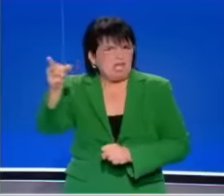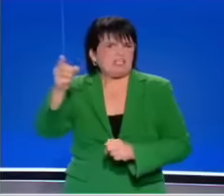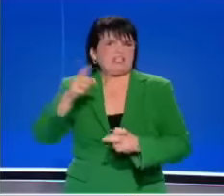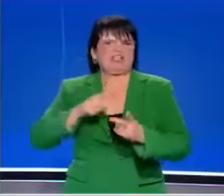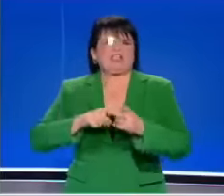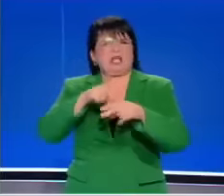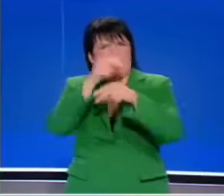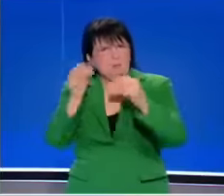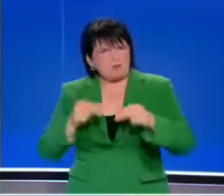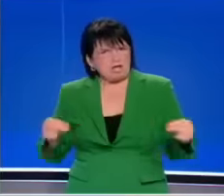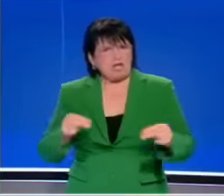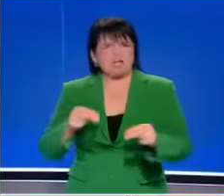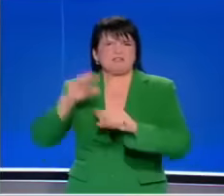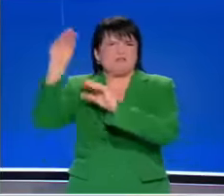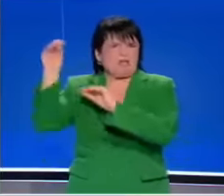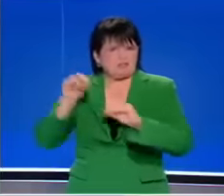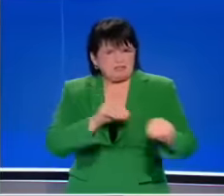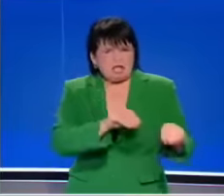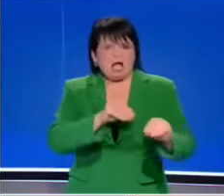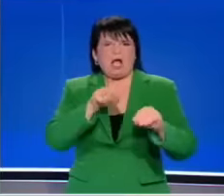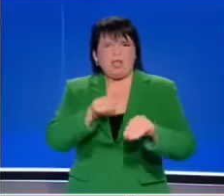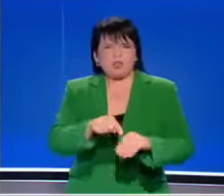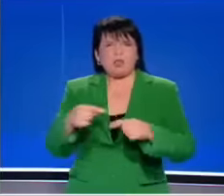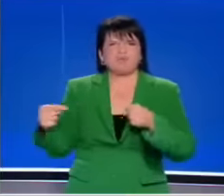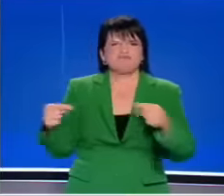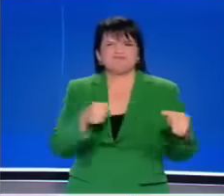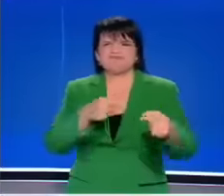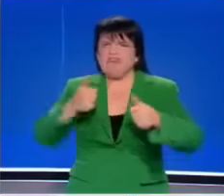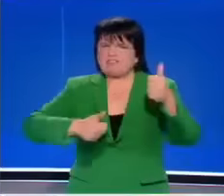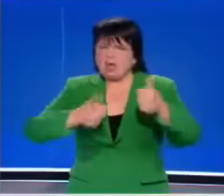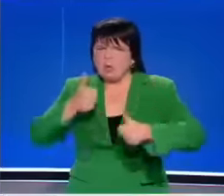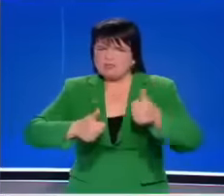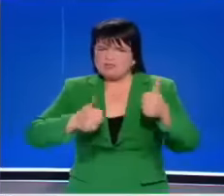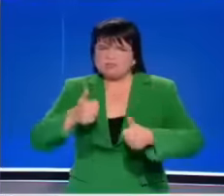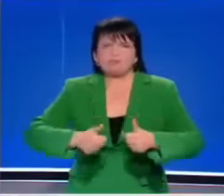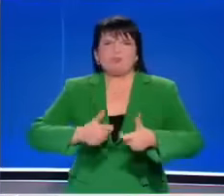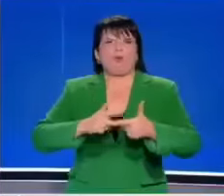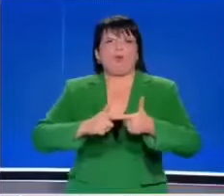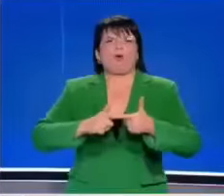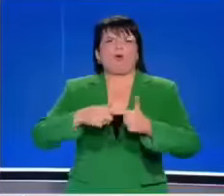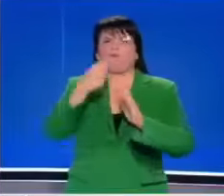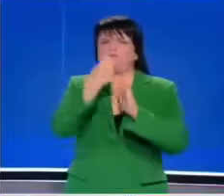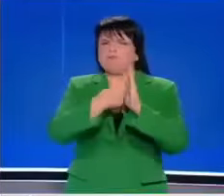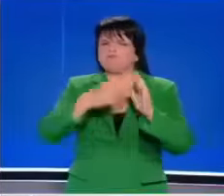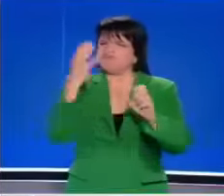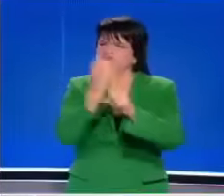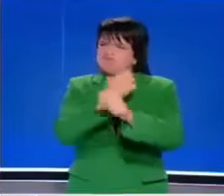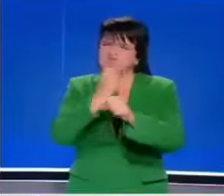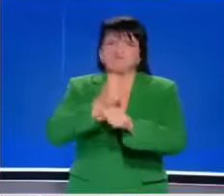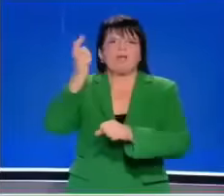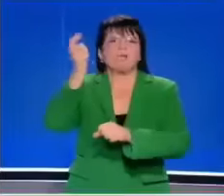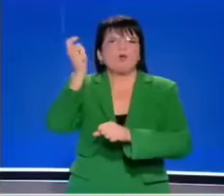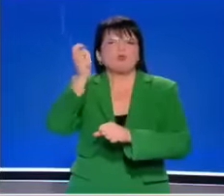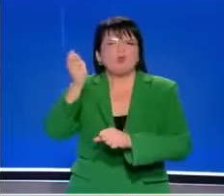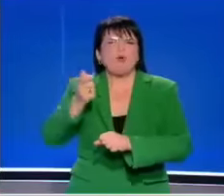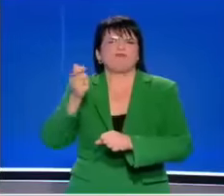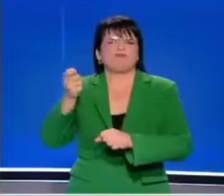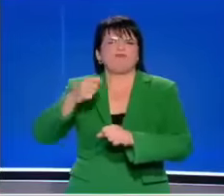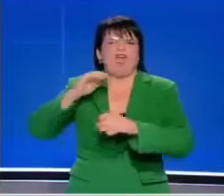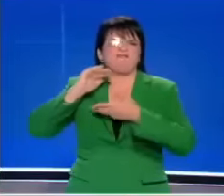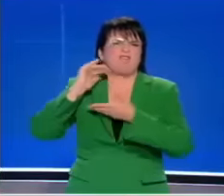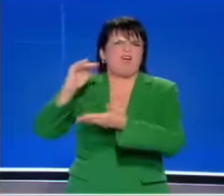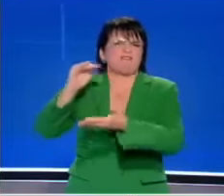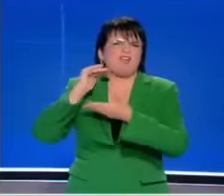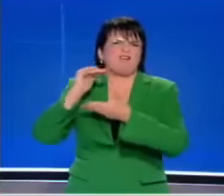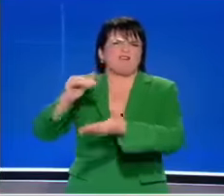τα αποτελέσματα που έχω φέρει σε ένα πολύ ανταγωνιστικό πεδίο ότι βαθμούς έχω πάρει ότι υποτροφίες έχω πάρει ότι βραβεία έχω